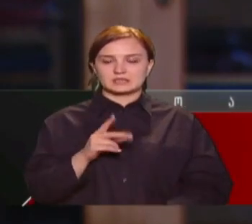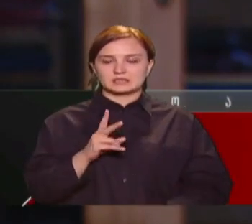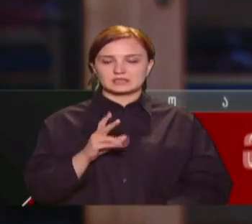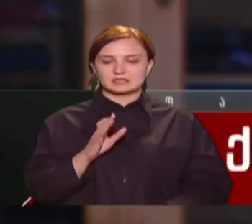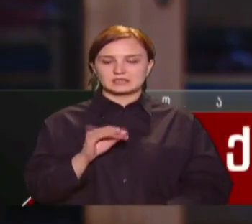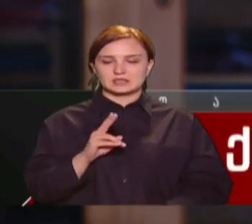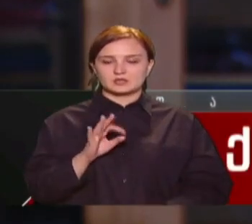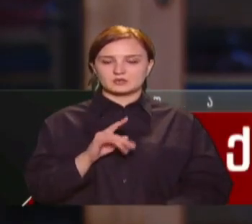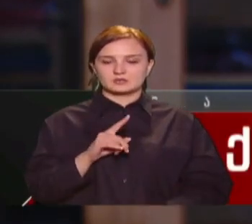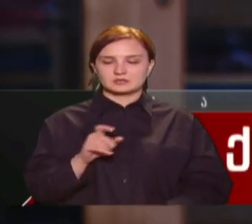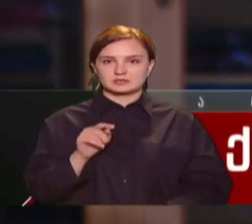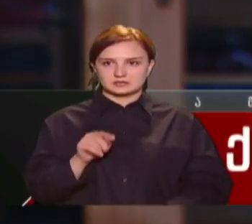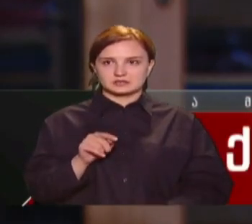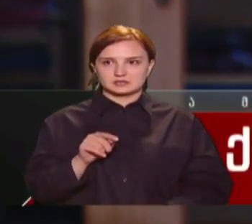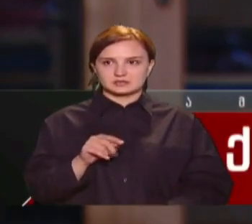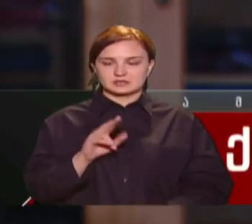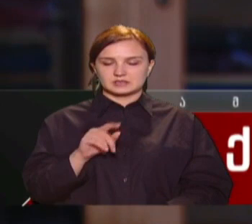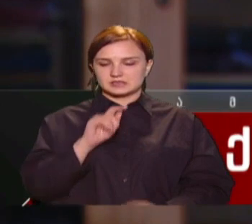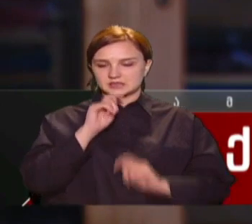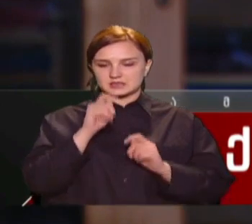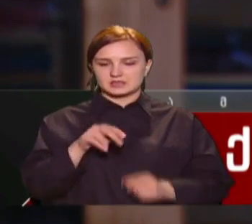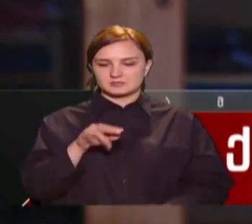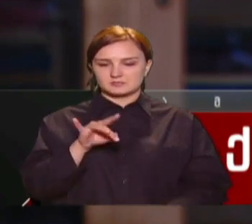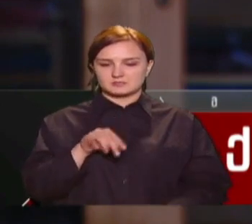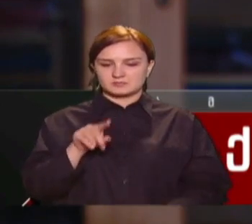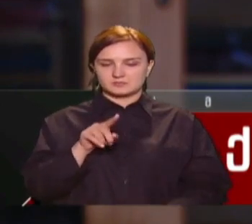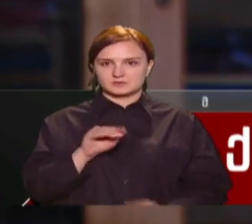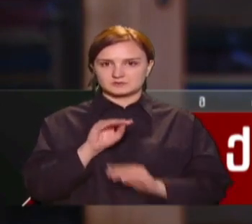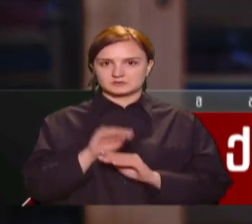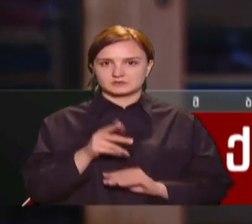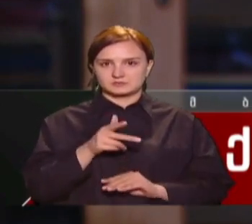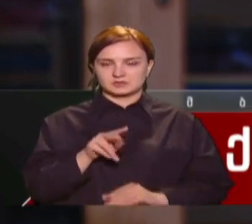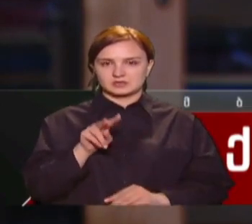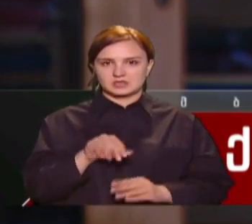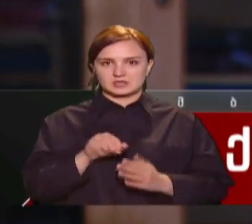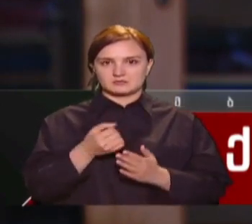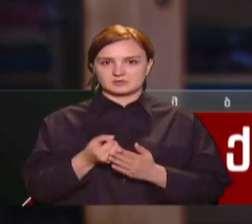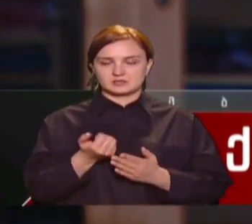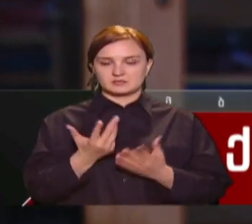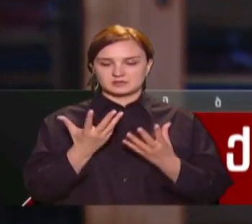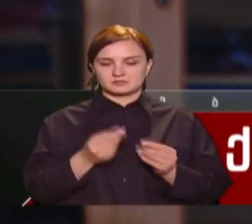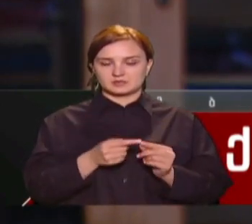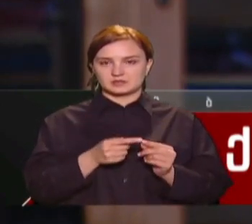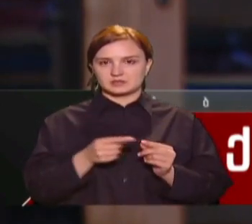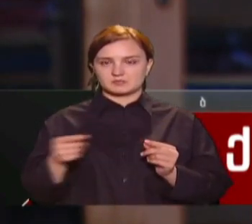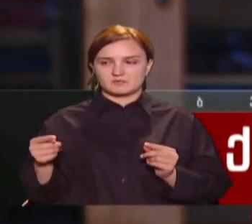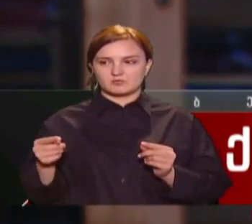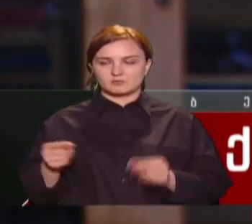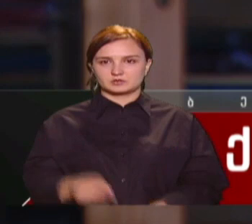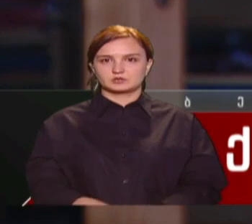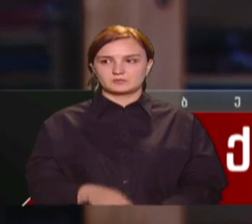კარიკატურა ფესტივალის სიმბოლოდ და საპრიზოდ ანხა გაიზარდა 3000 ლარამდე. რამდენიმე დღეში, დღის